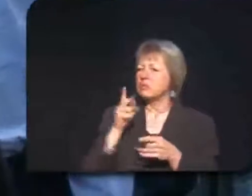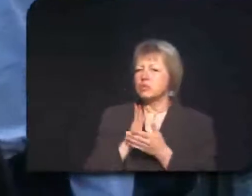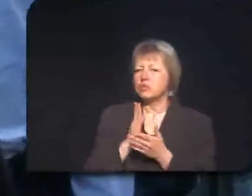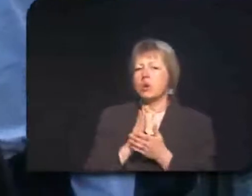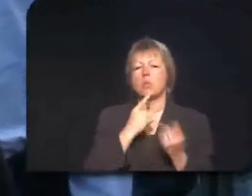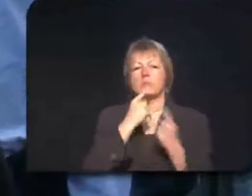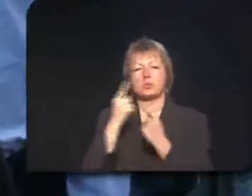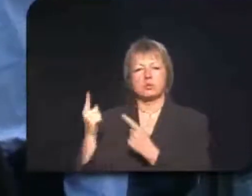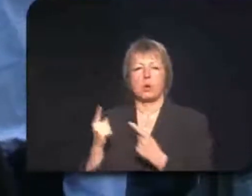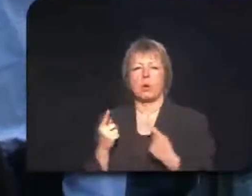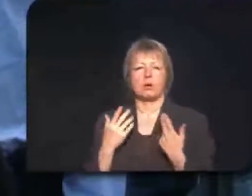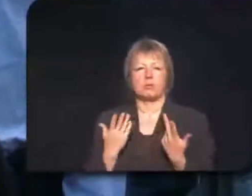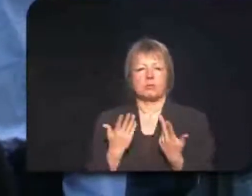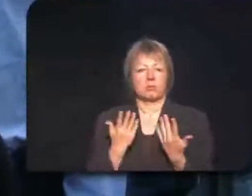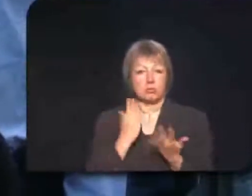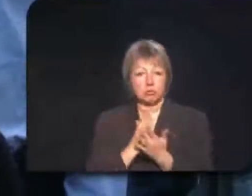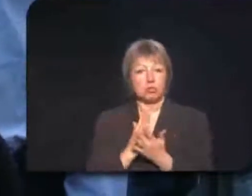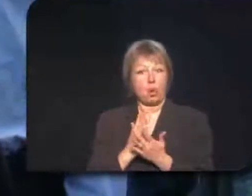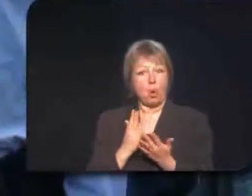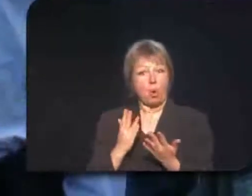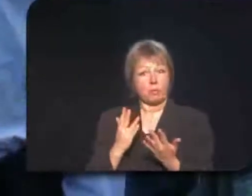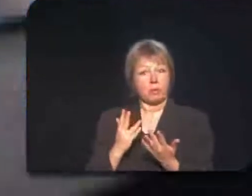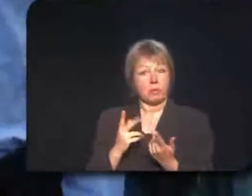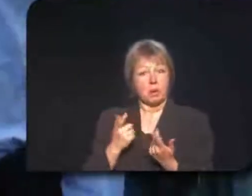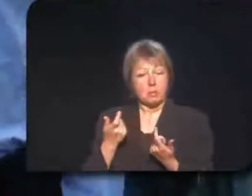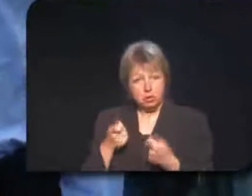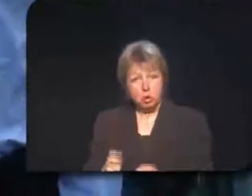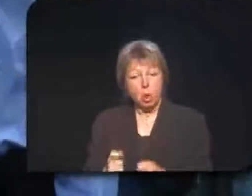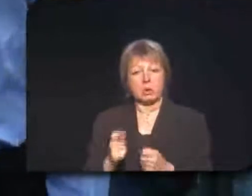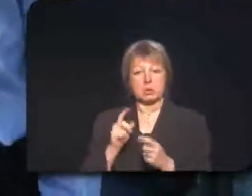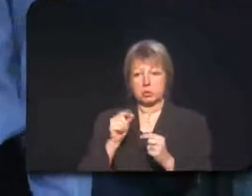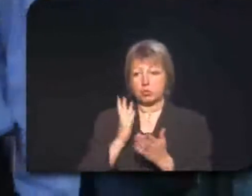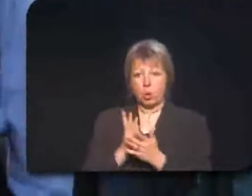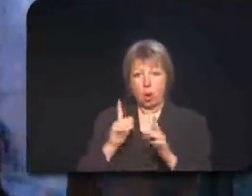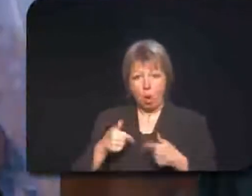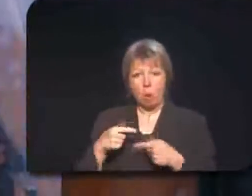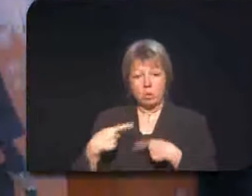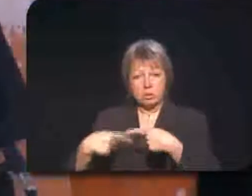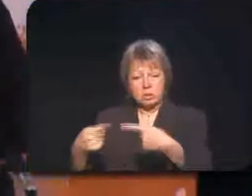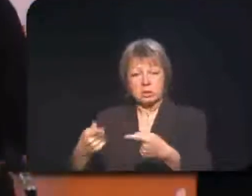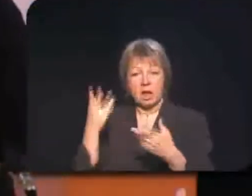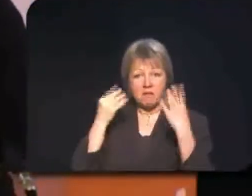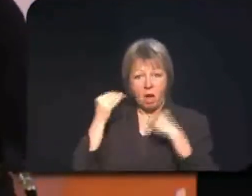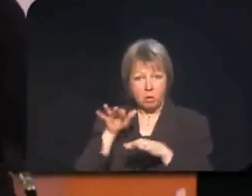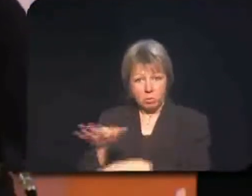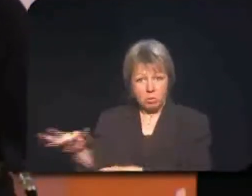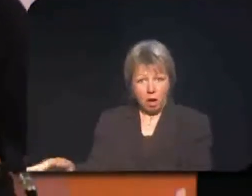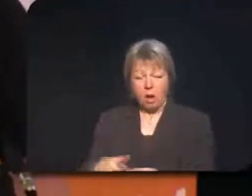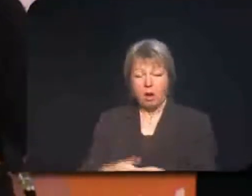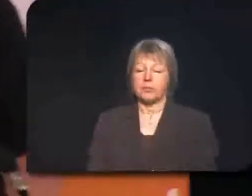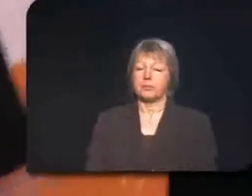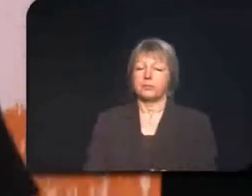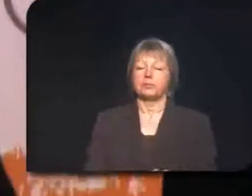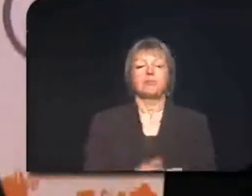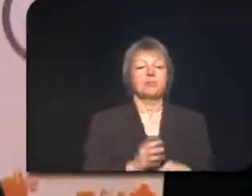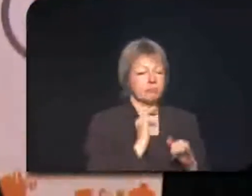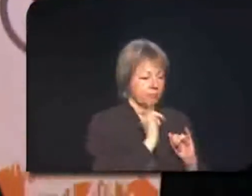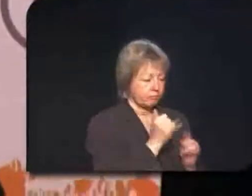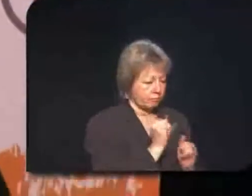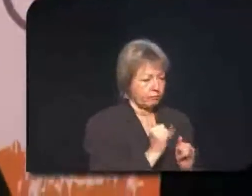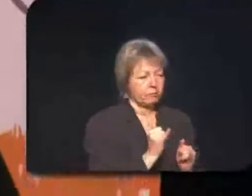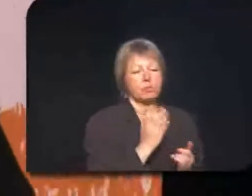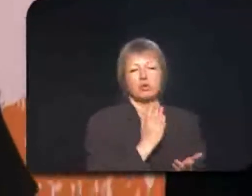fertige Durchläufe und welche Erfahrungen habt ihr damit gemacht ja gibt es wir haben das System ausprobiert im